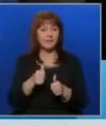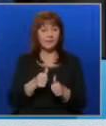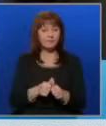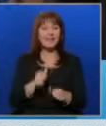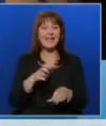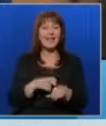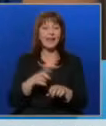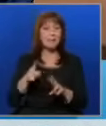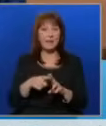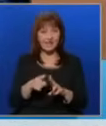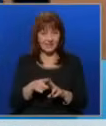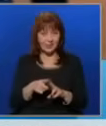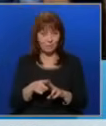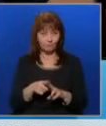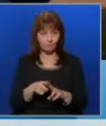Делян Пеевски.